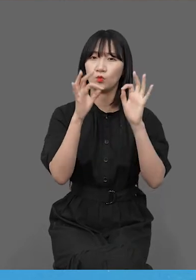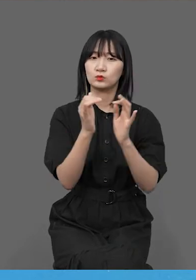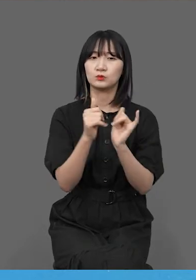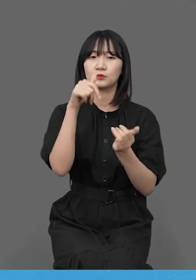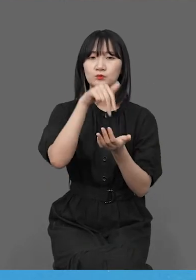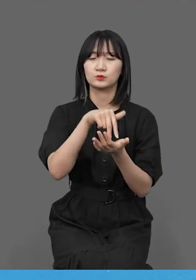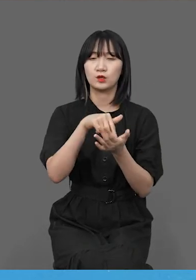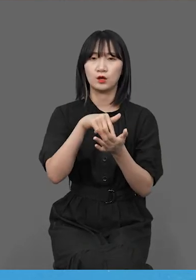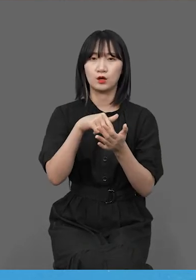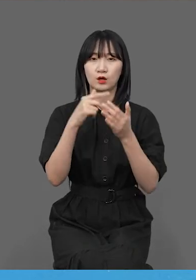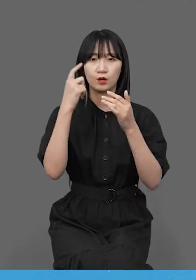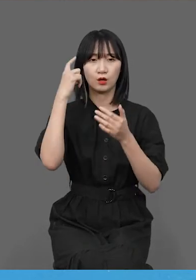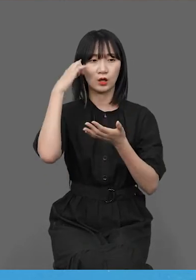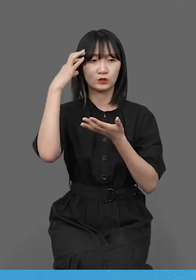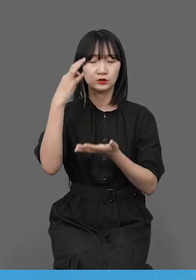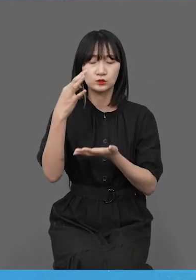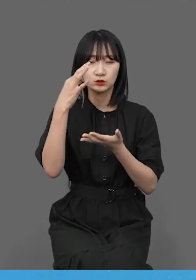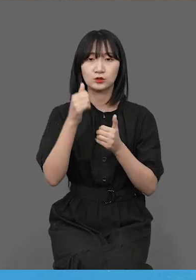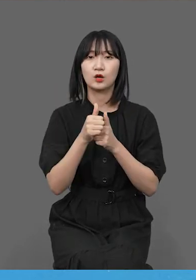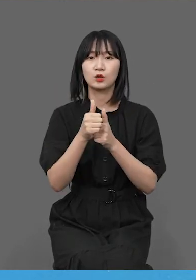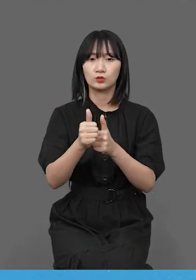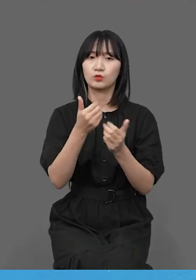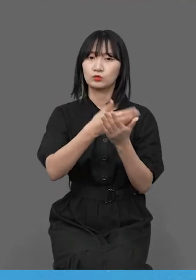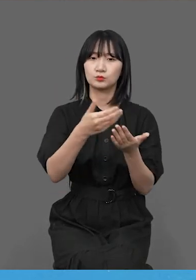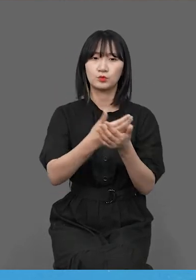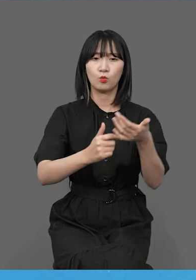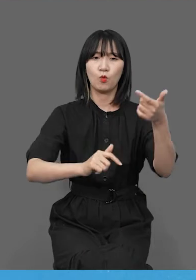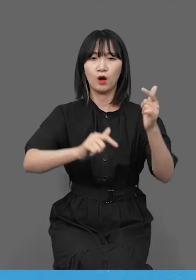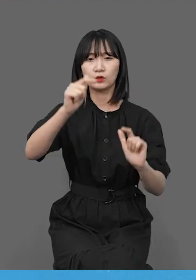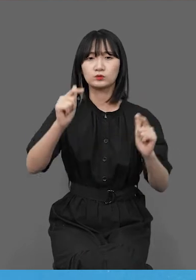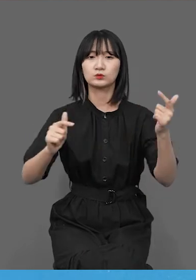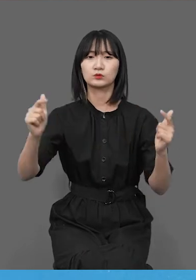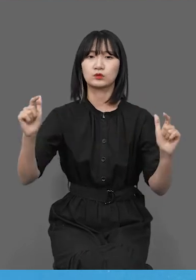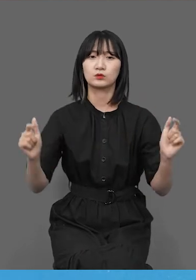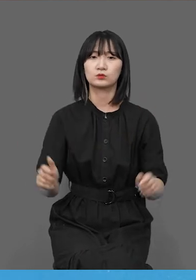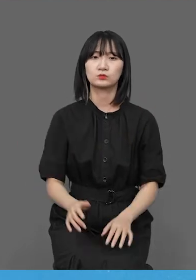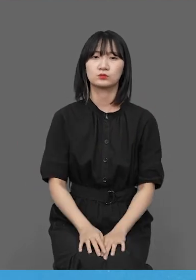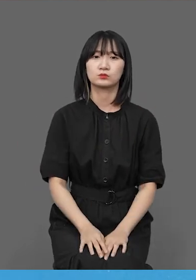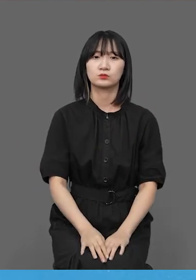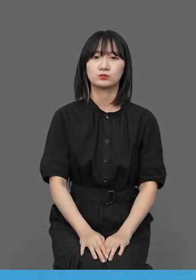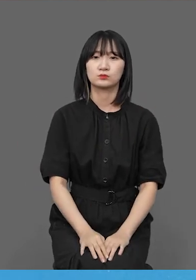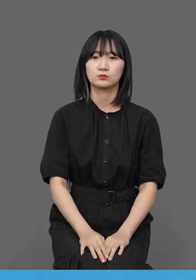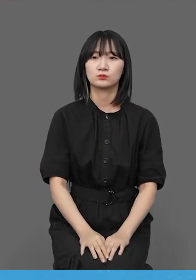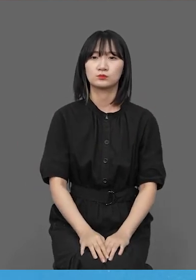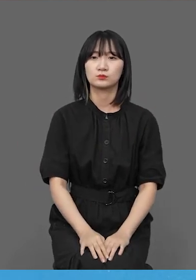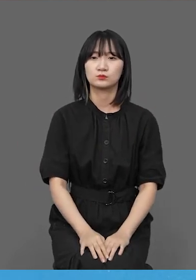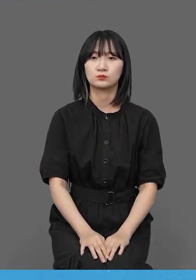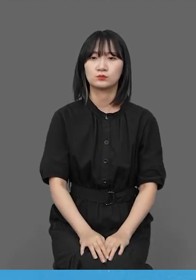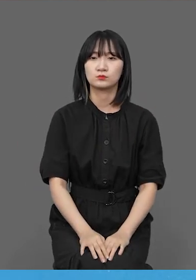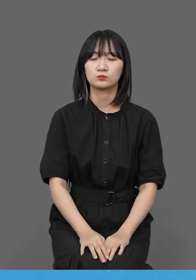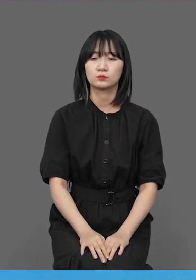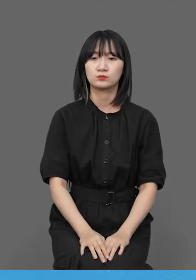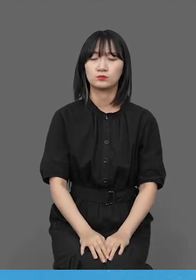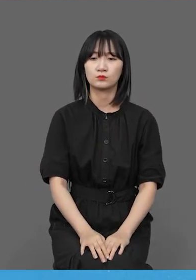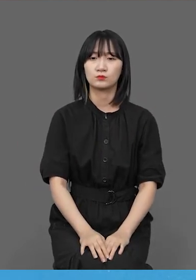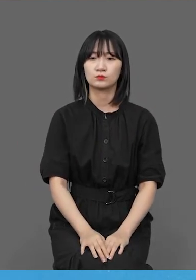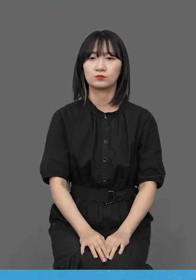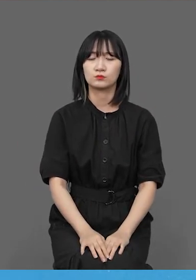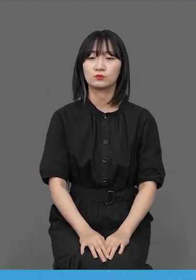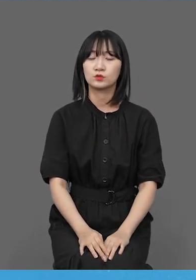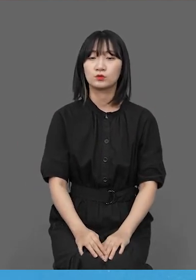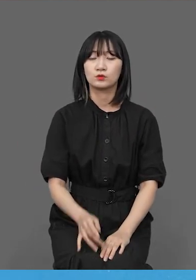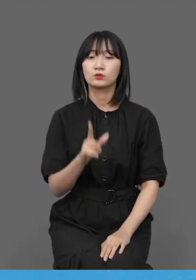관점에 따라서 세계관에 따라서 완전히 다른 그림이 나온다는 걸 우리가 보면서 이 시조새 화석을